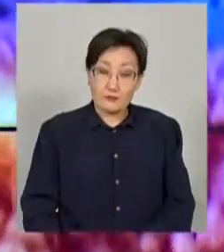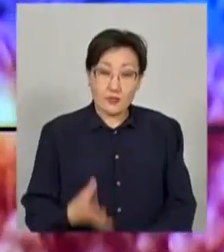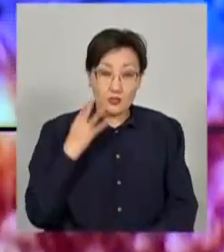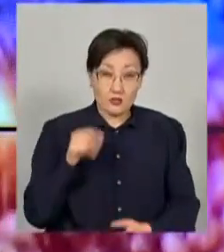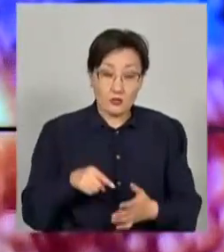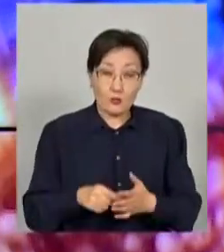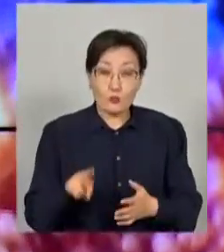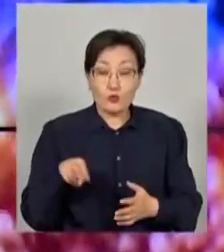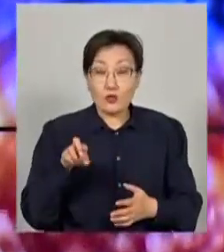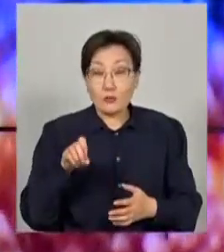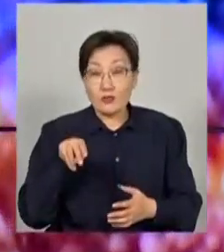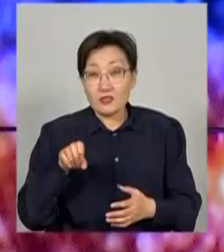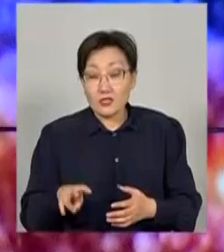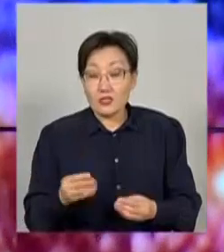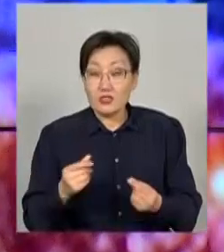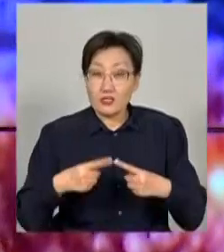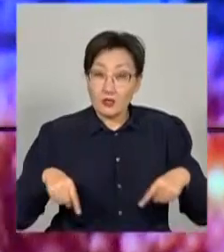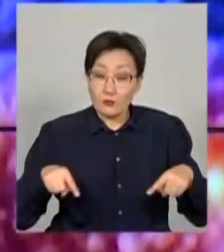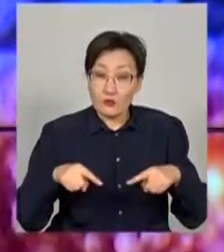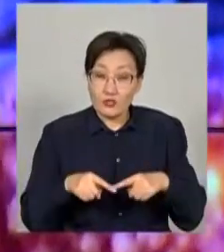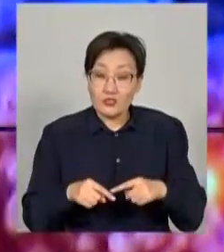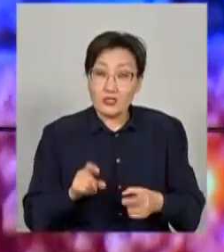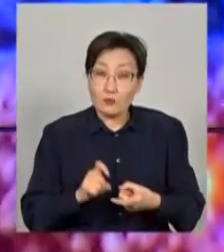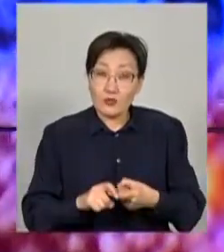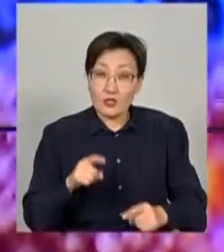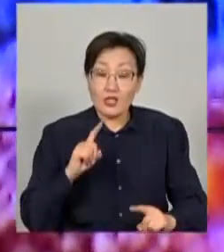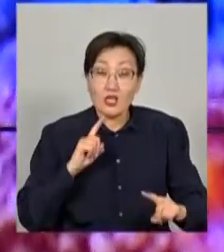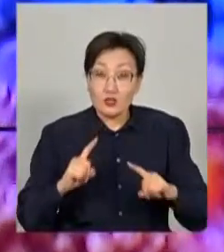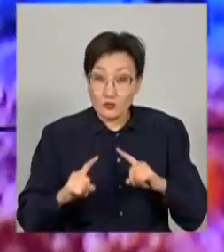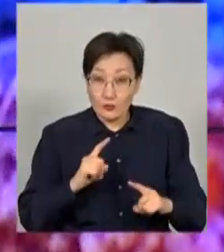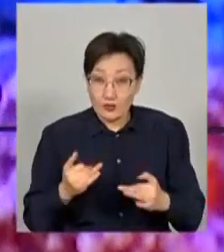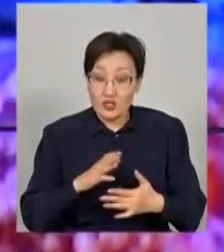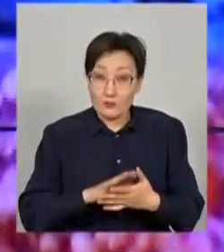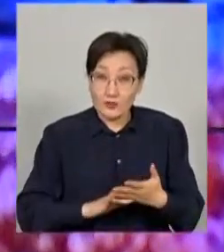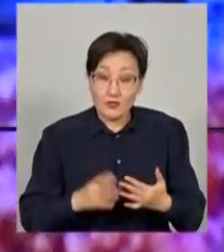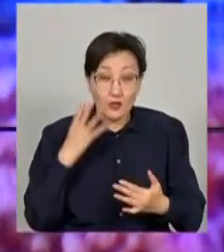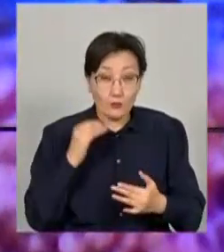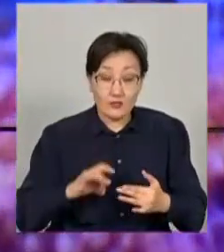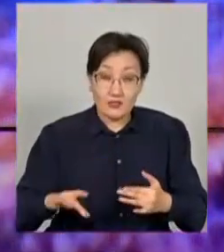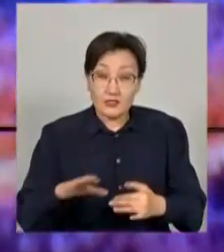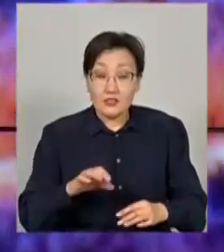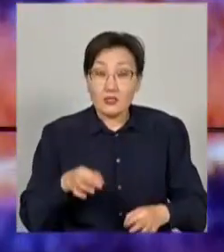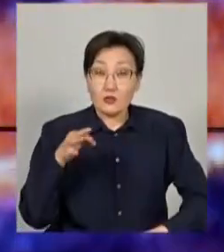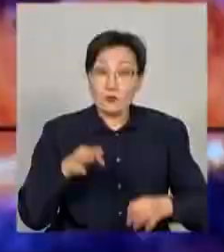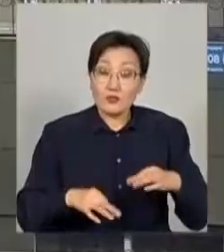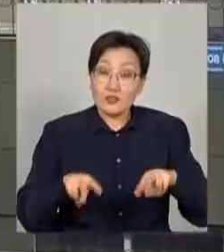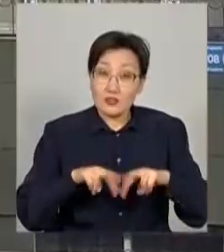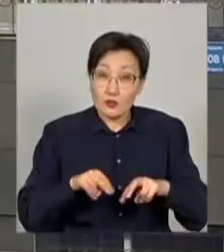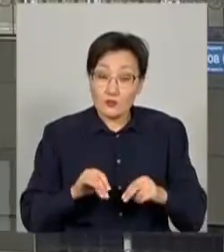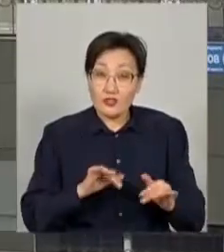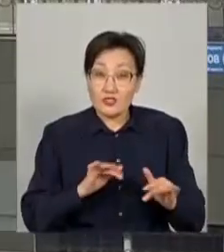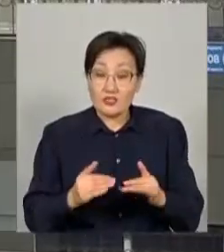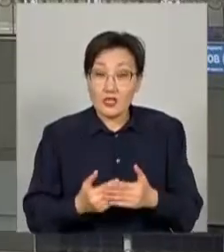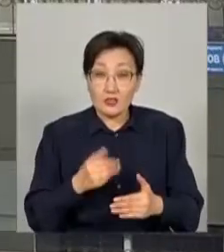Алматыда Мудараба Капитал қаржы ұйымына қатысты сот отырысы бүгін тағы жалғасты. Алмалы аудандық сотында қаралып жатқан істің алдын ала